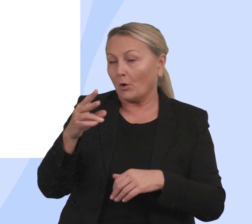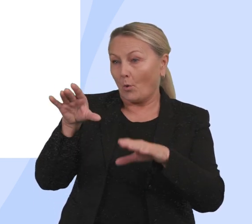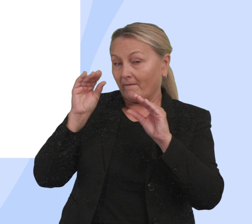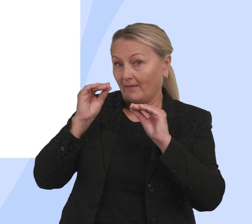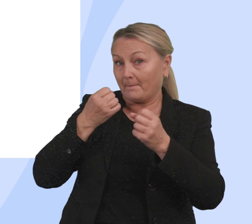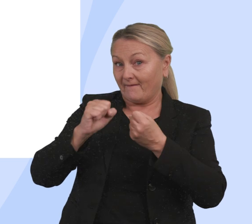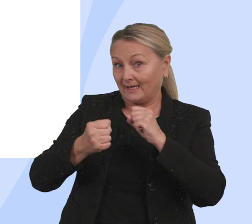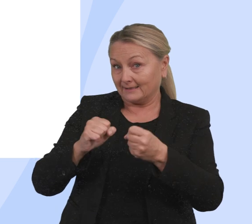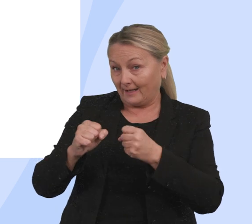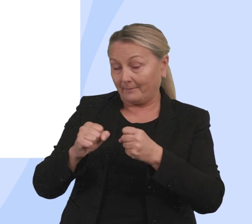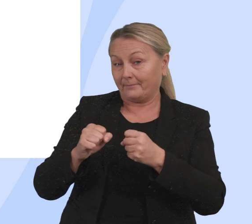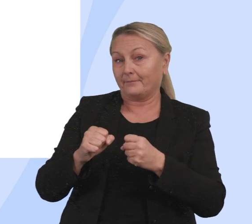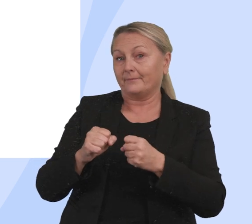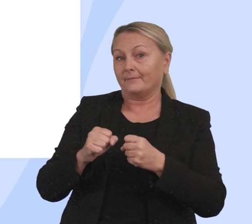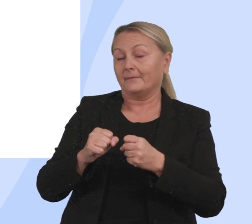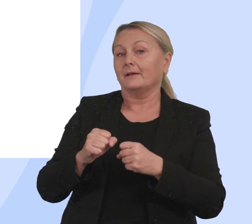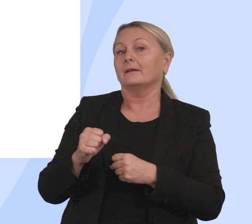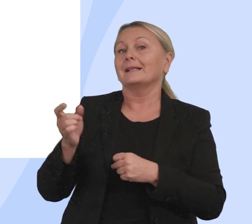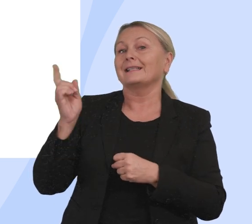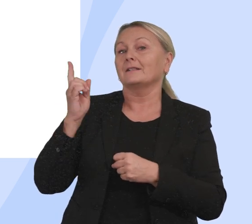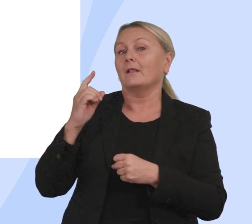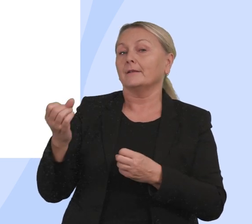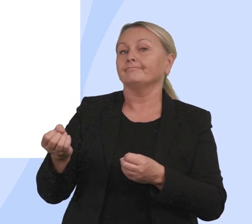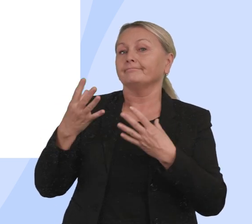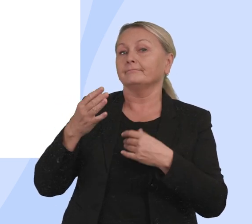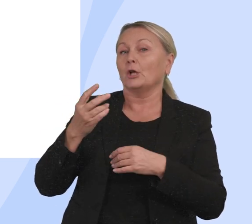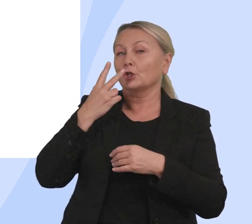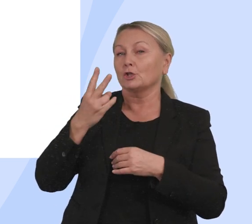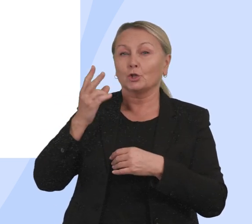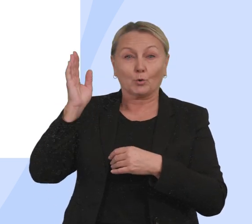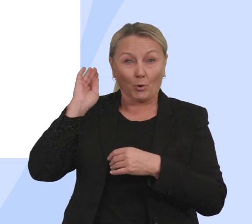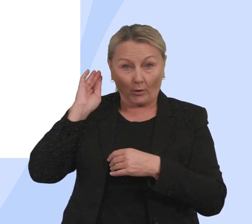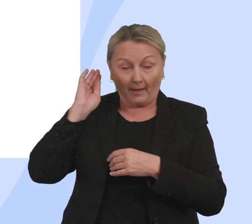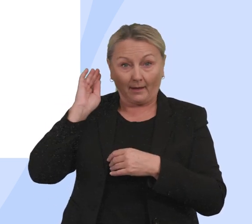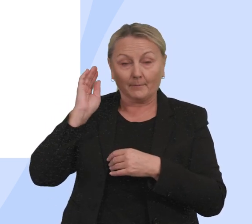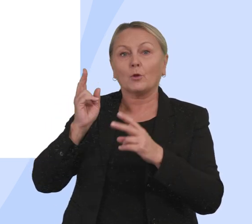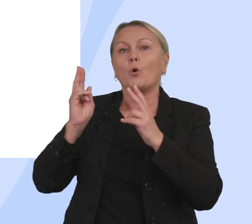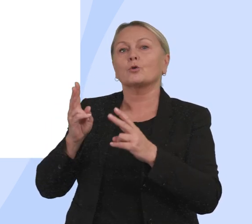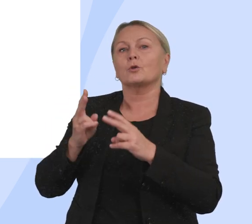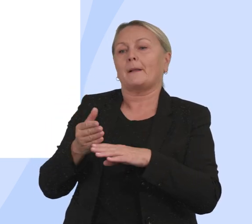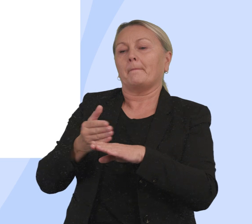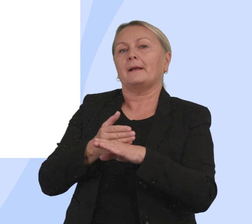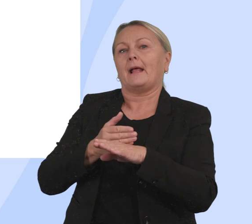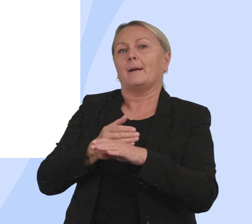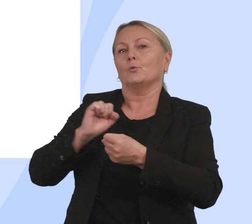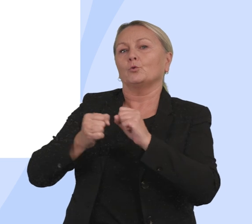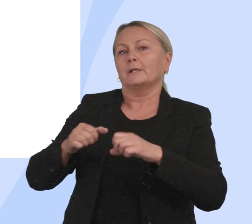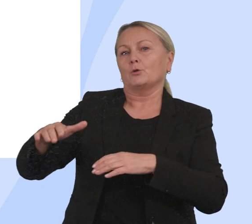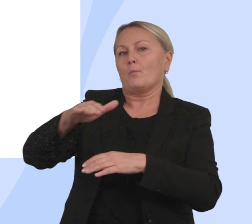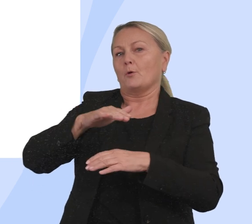Signalerne sendes til synsområdet, men også til præmotorisk område. Så spejlneuronerne